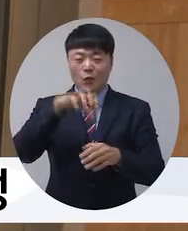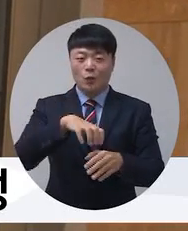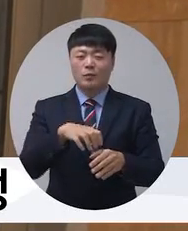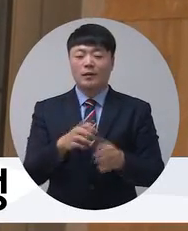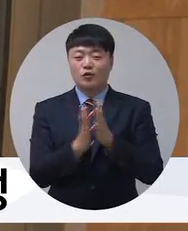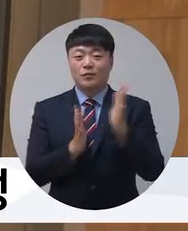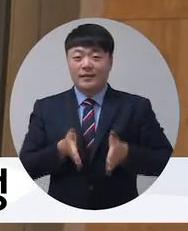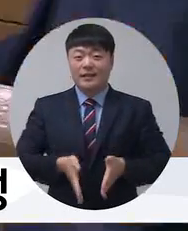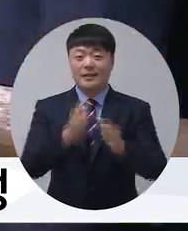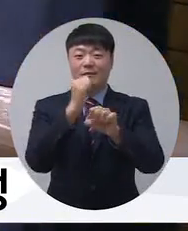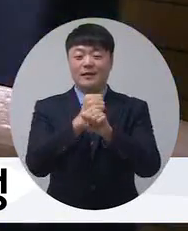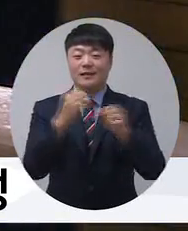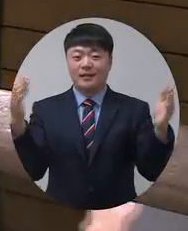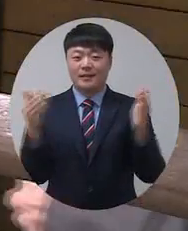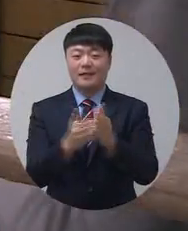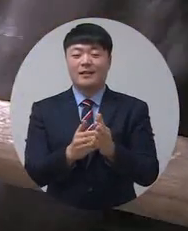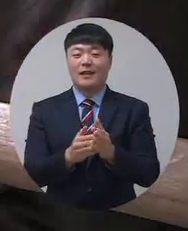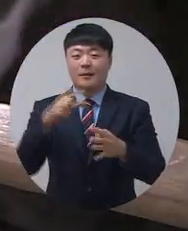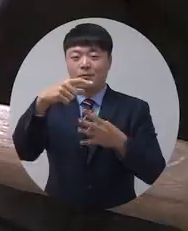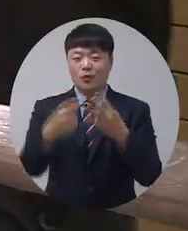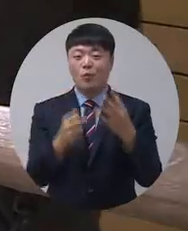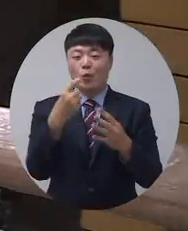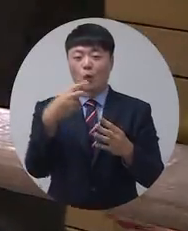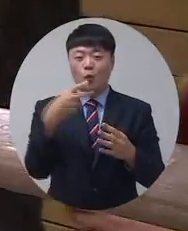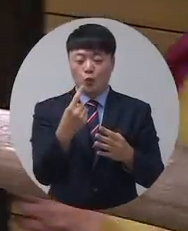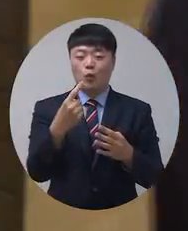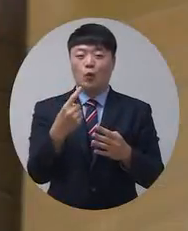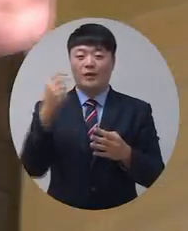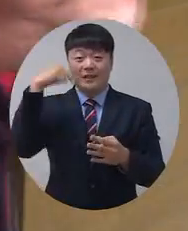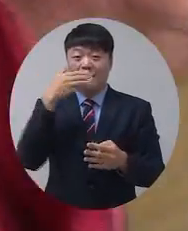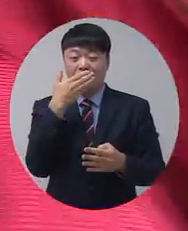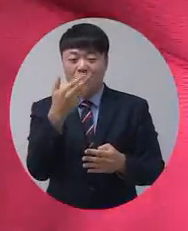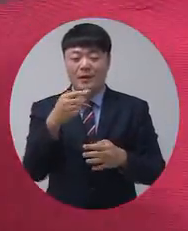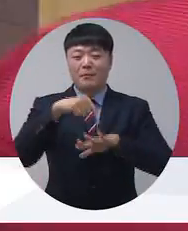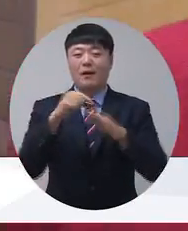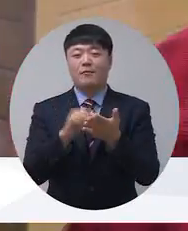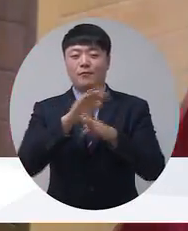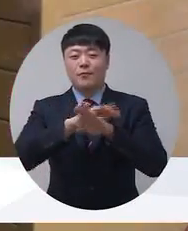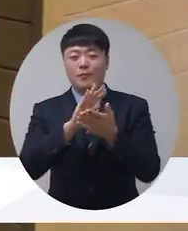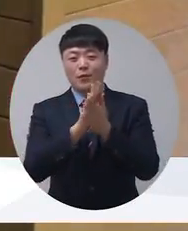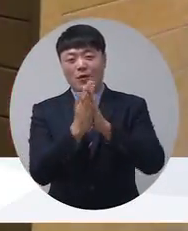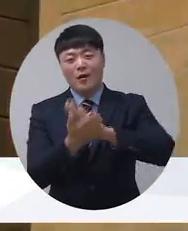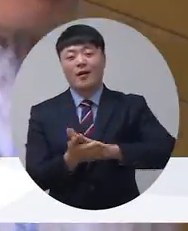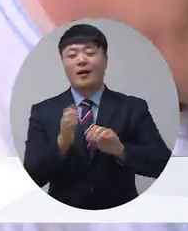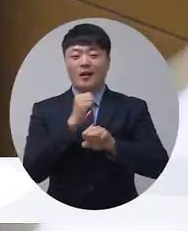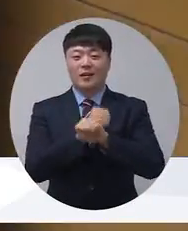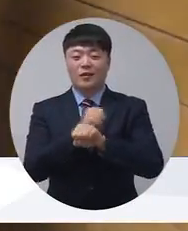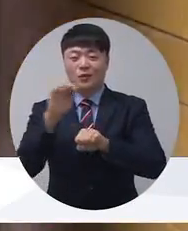등을 조성했습니다. 프로그램은 오도산 치유의 숲에서만 느낄 수 있는 힐링숲 프로그램과